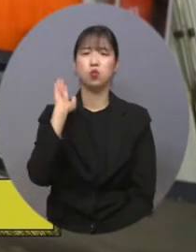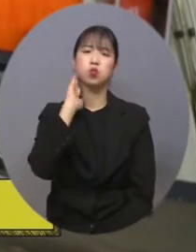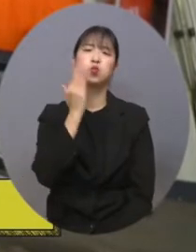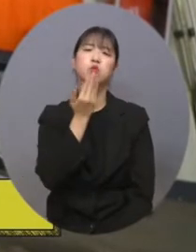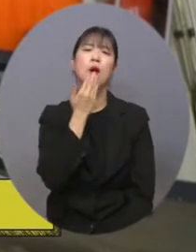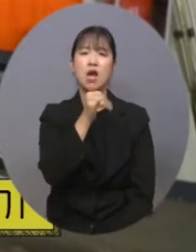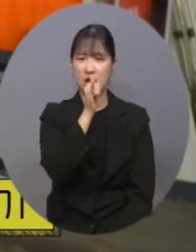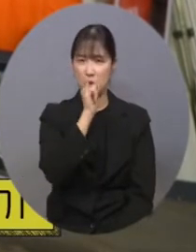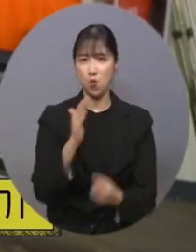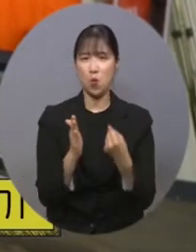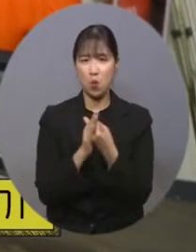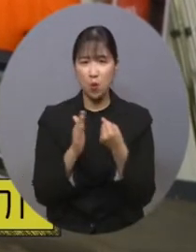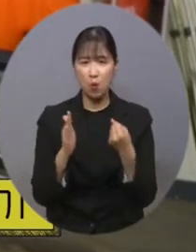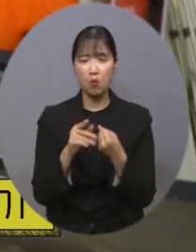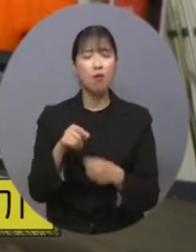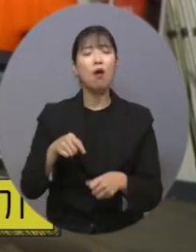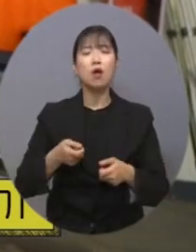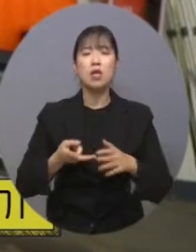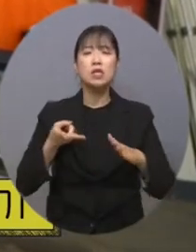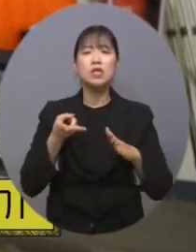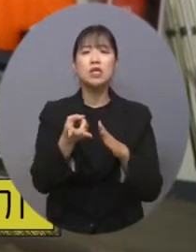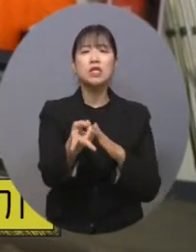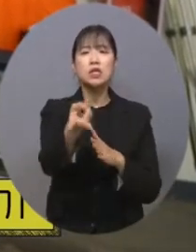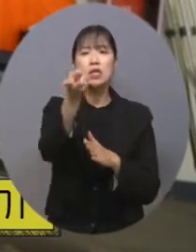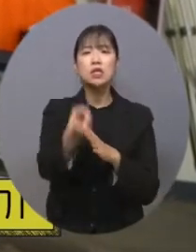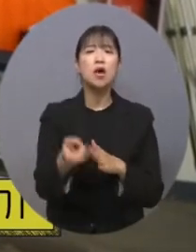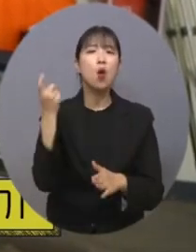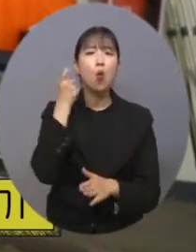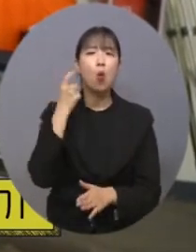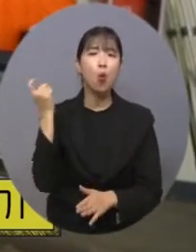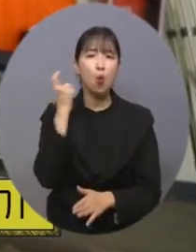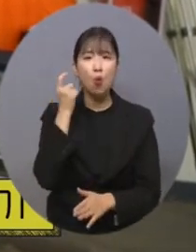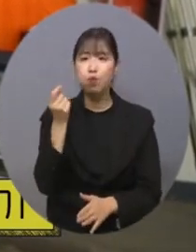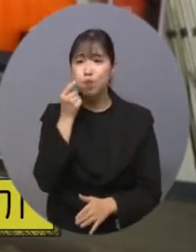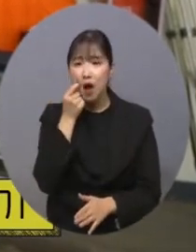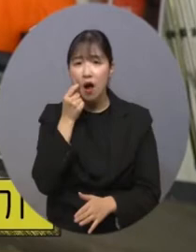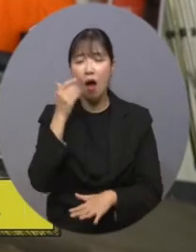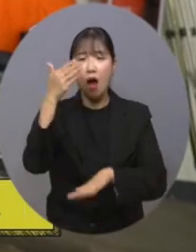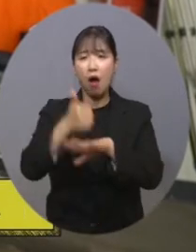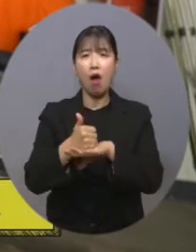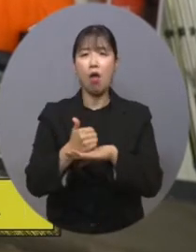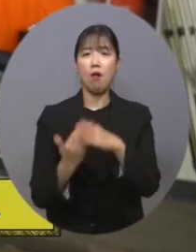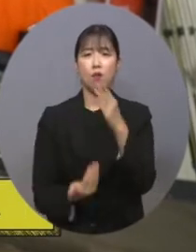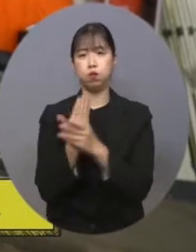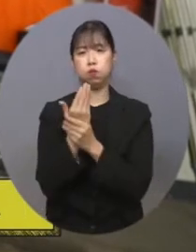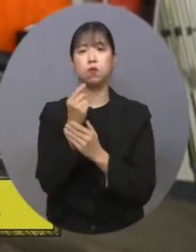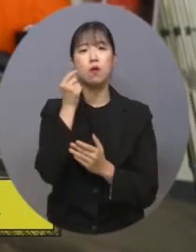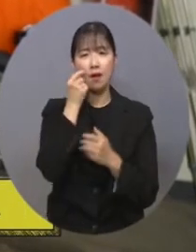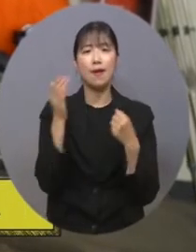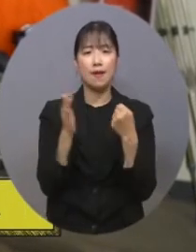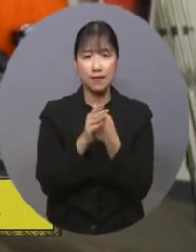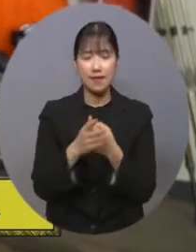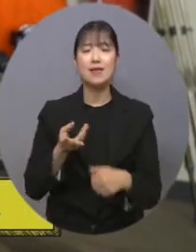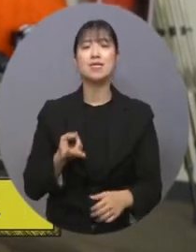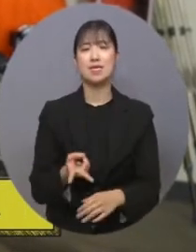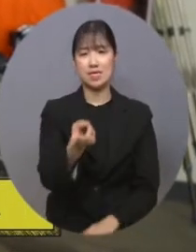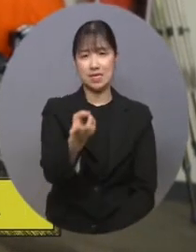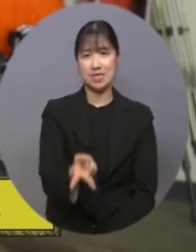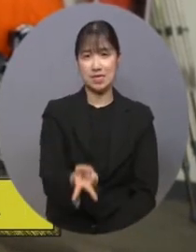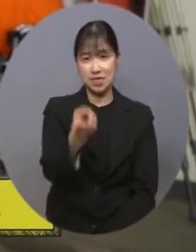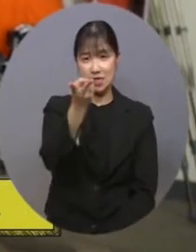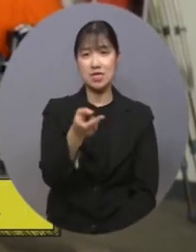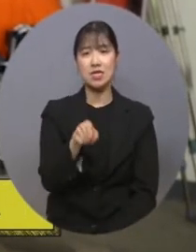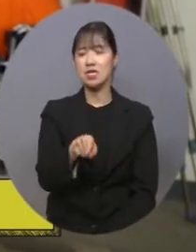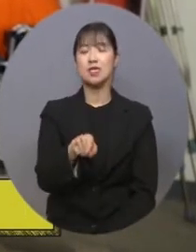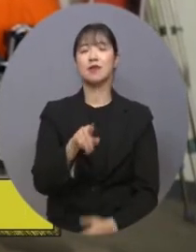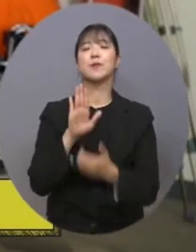분들도 계시기 때문에 그 지게차 소리를 못 들으셔서 큰 사고로 이어질 수 있기 때문에 지금 지게차 출입을 아예